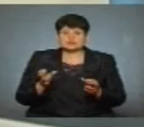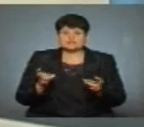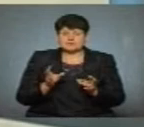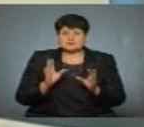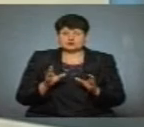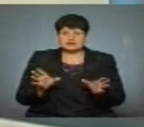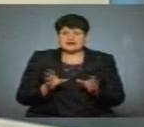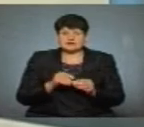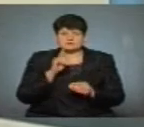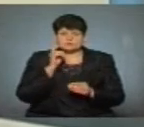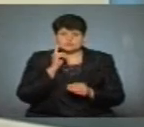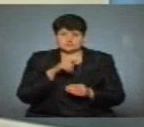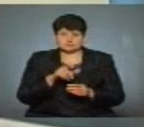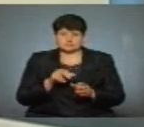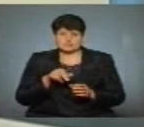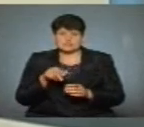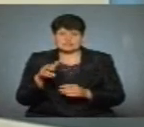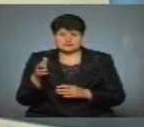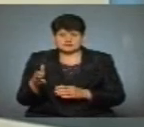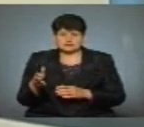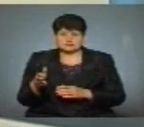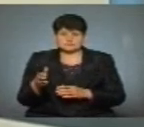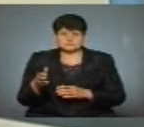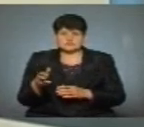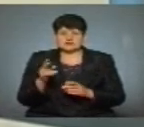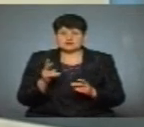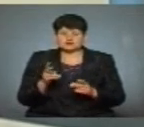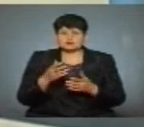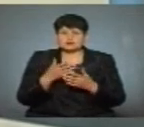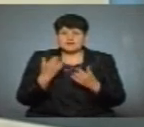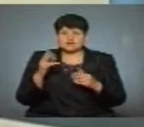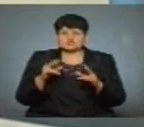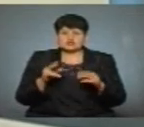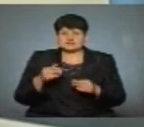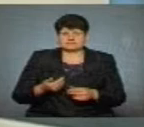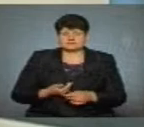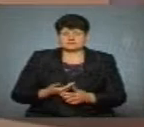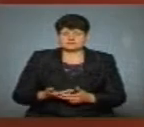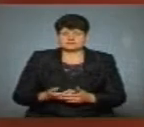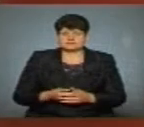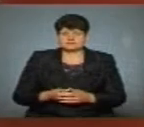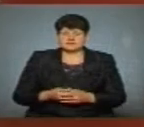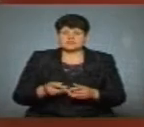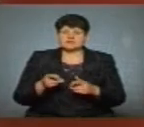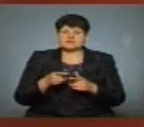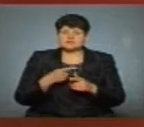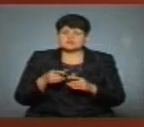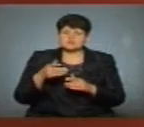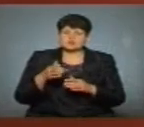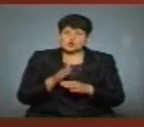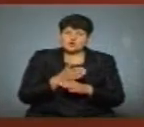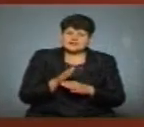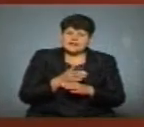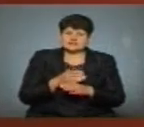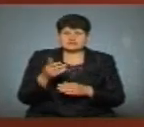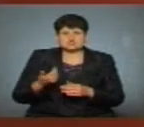тим молодняком і з тими, хто майже не має ніяких шансів вижити. Чи розділяєте ви своє життя на до